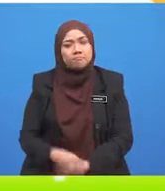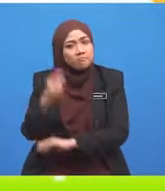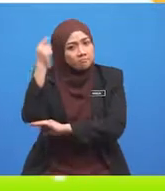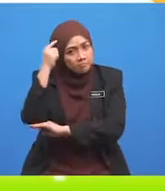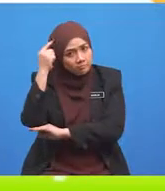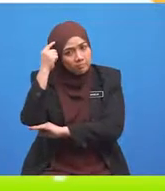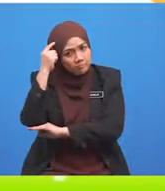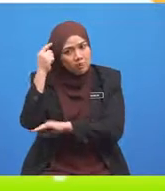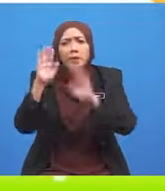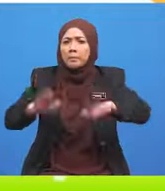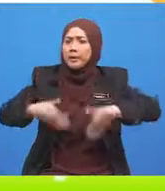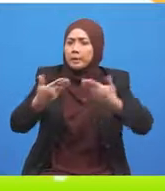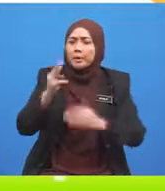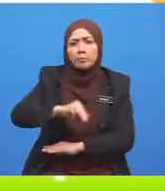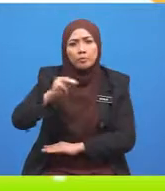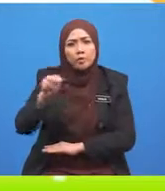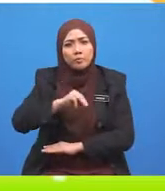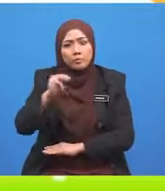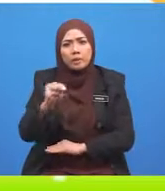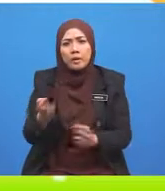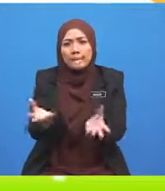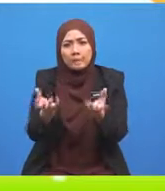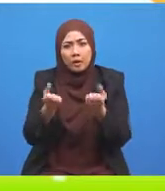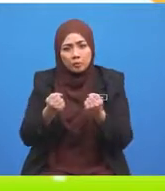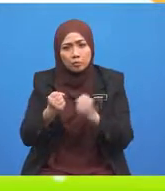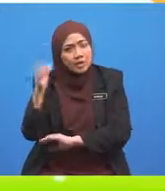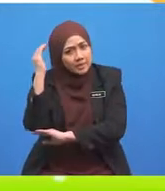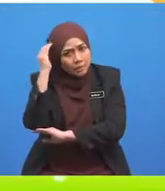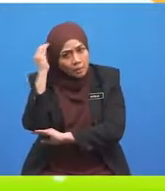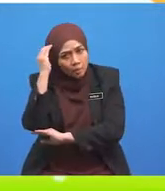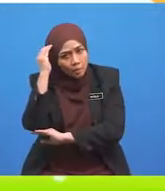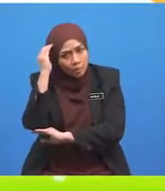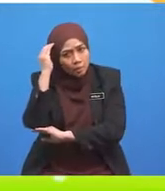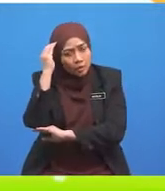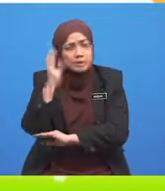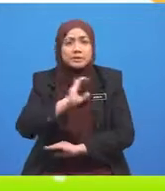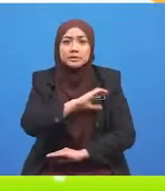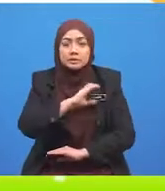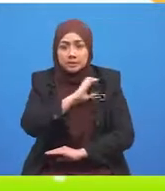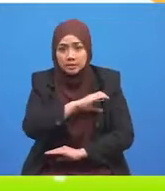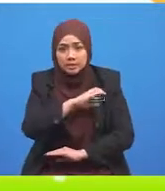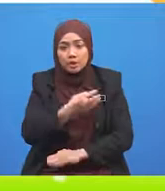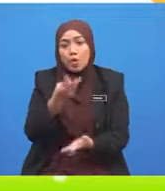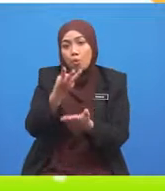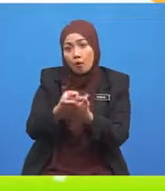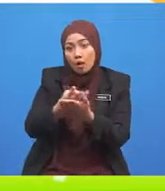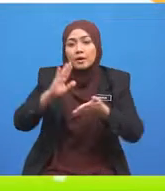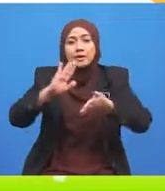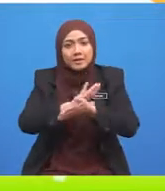Bagaimana murid-murid hendak mengenal pasti ciri-ciri wang kertas